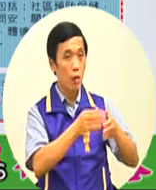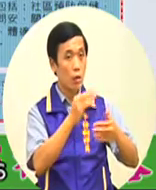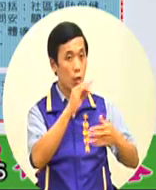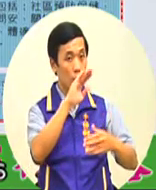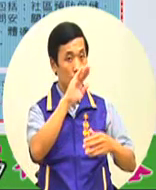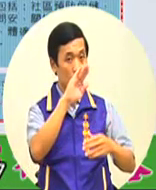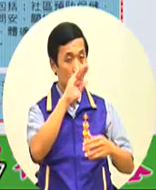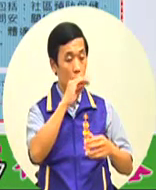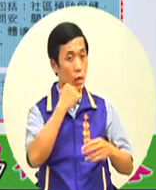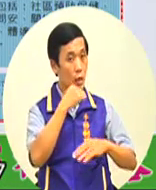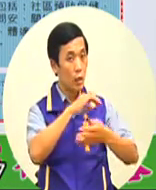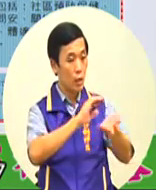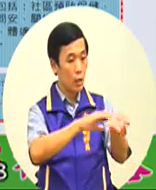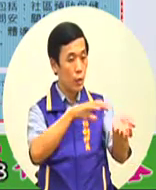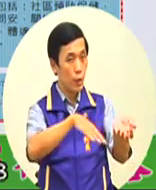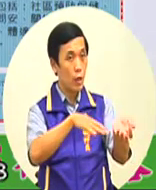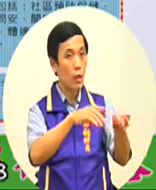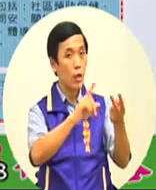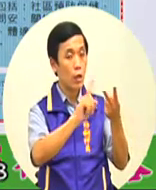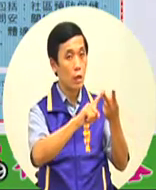在比较